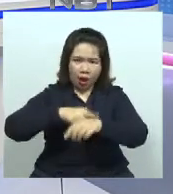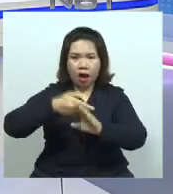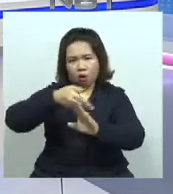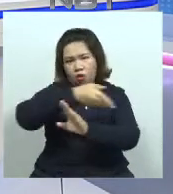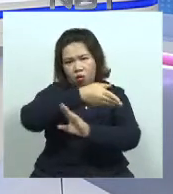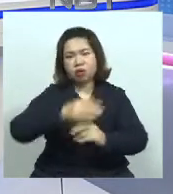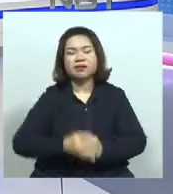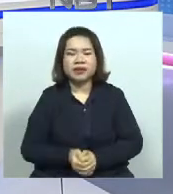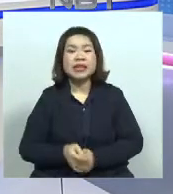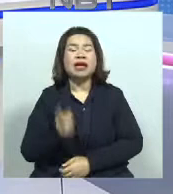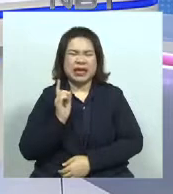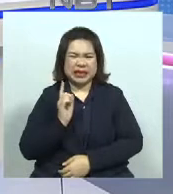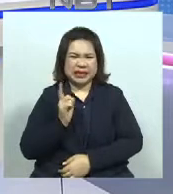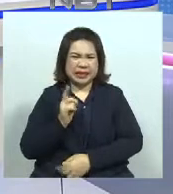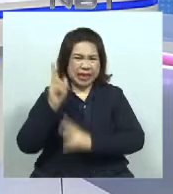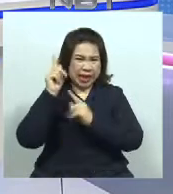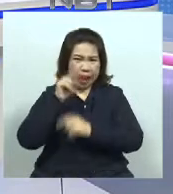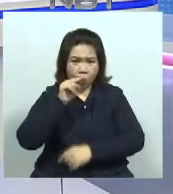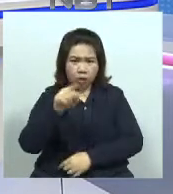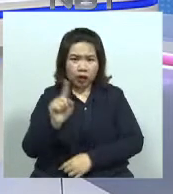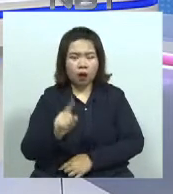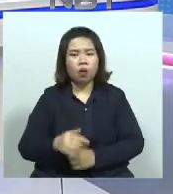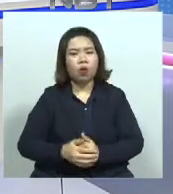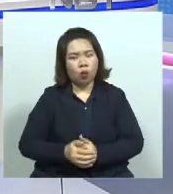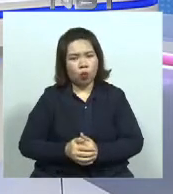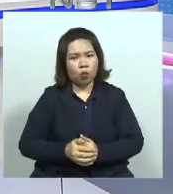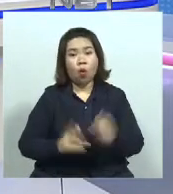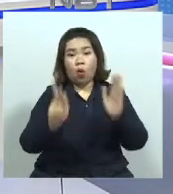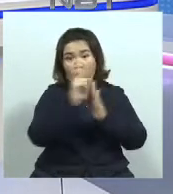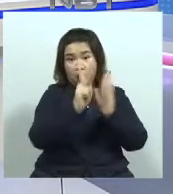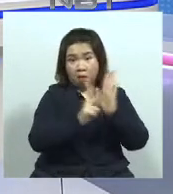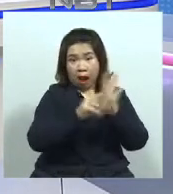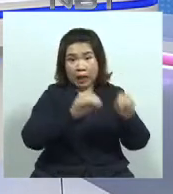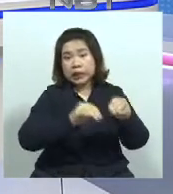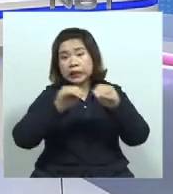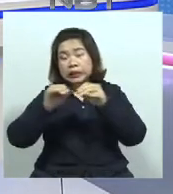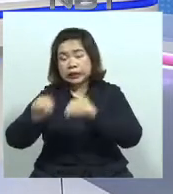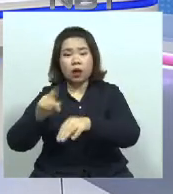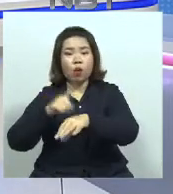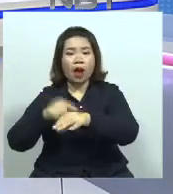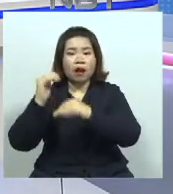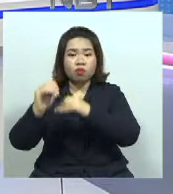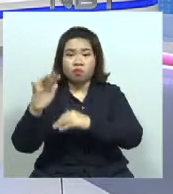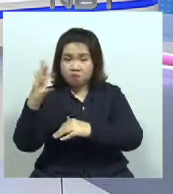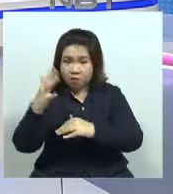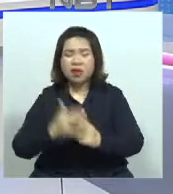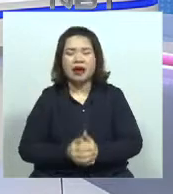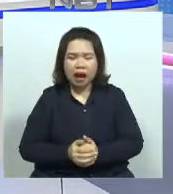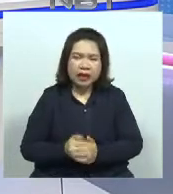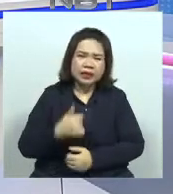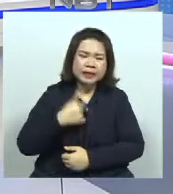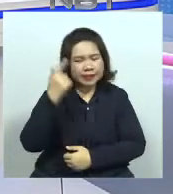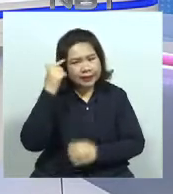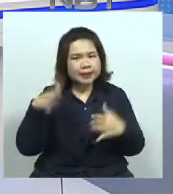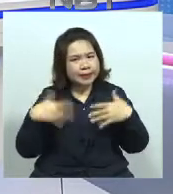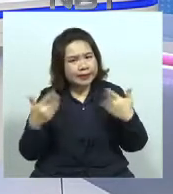ด้วย ตอนแรกเนี่ยที่หลายคนเห็นข่าวเหมือนดิฉันก็คือเรื่องของการเลื่อนการพิจารณาข้อกฎหมายออกไปอย่างไม่มีกำหนดมีการคาดการณ์ว่าเราก็ดีใ